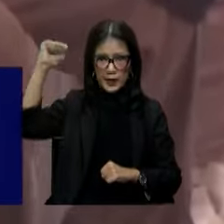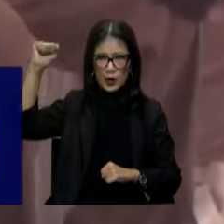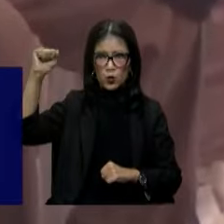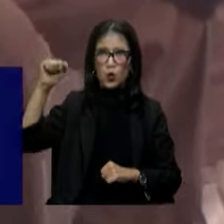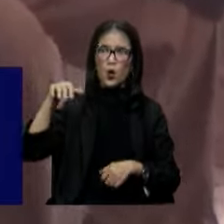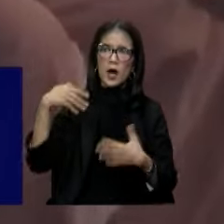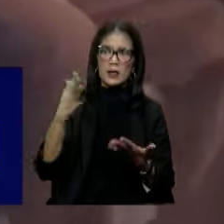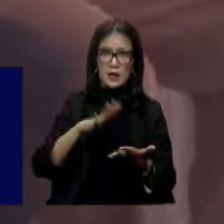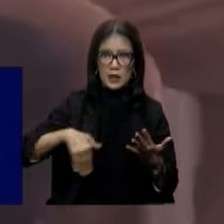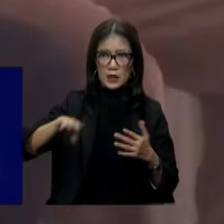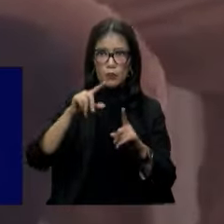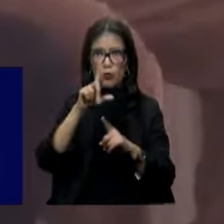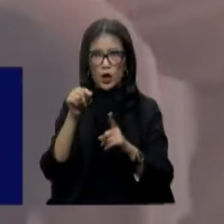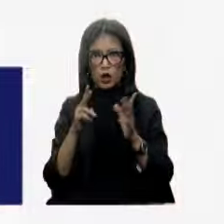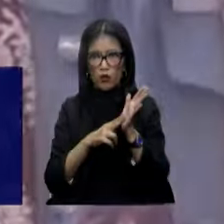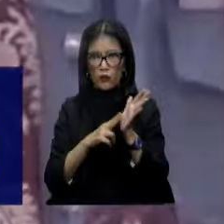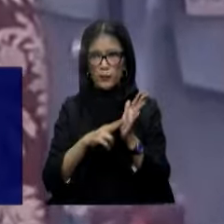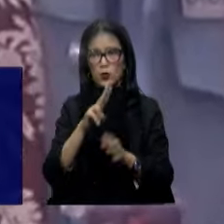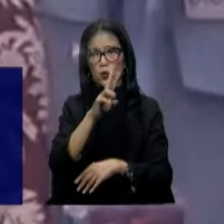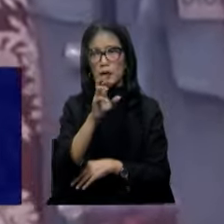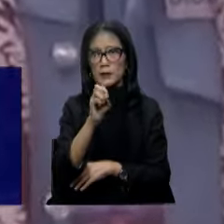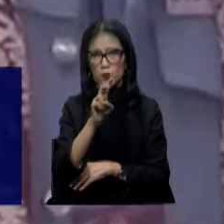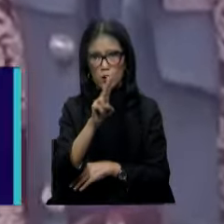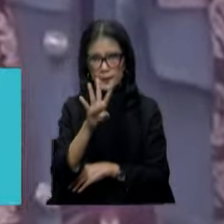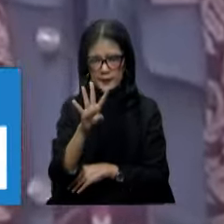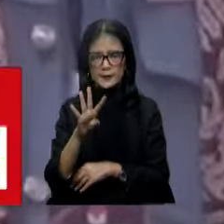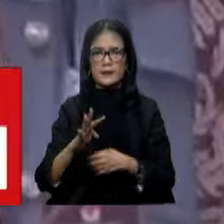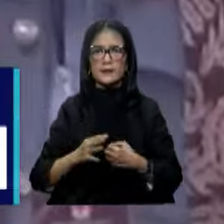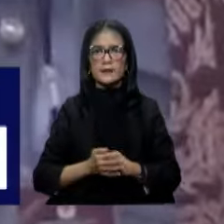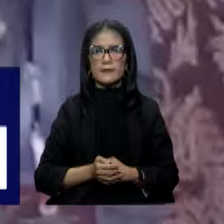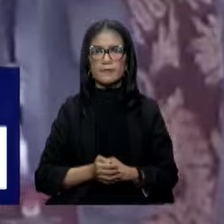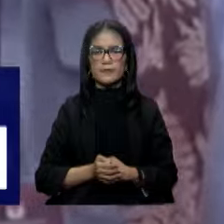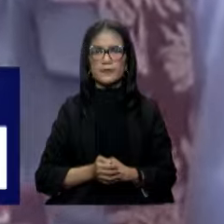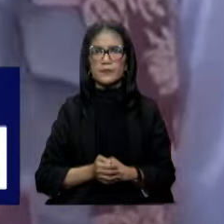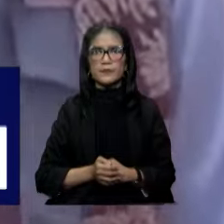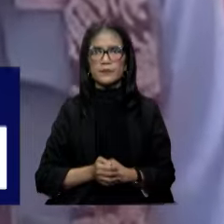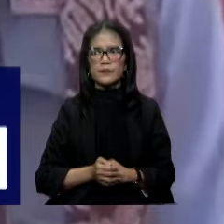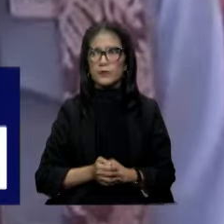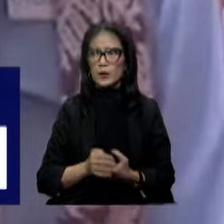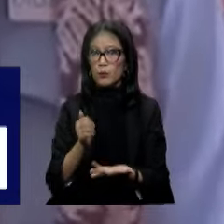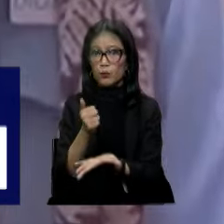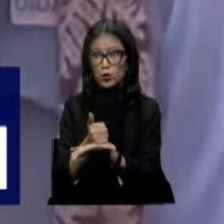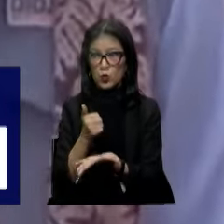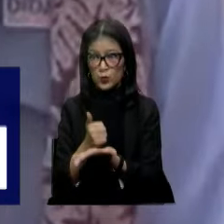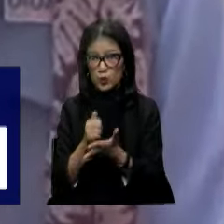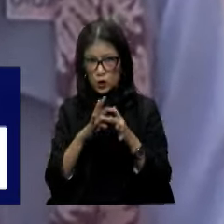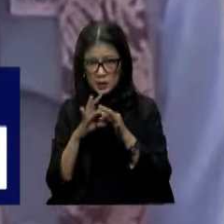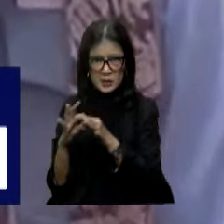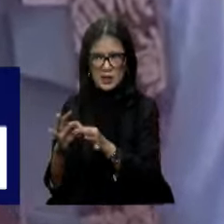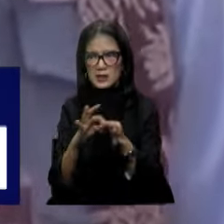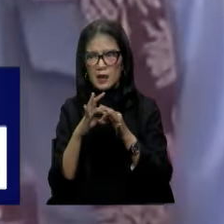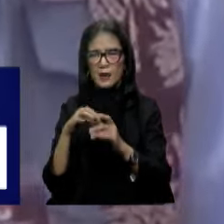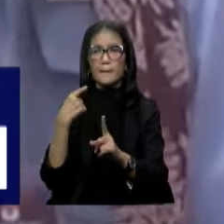November 2024 mendatang. Tentunya ini menghadirkan sebuah keseimbangan dalam perencanaan dan